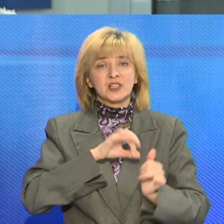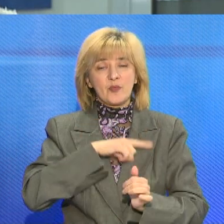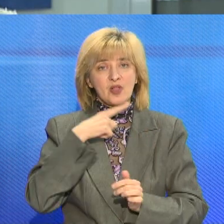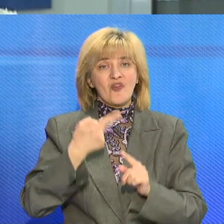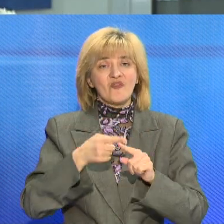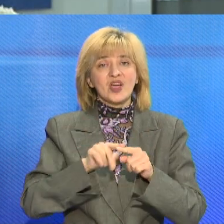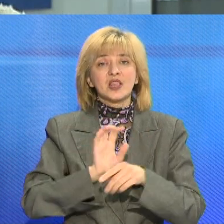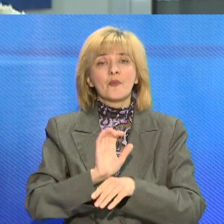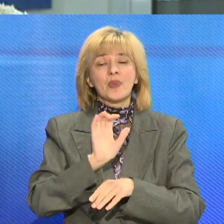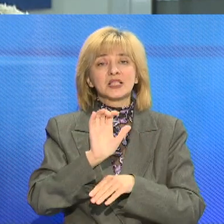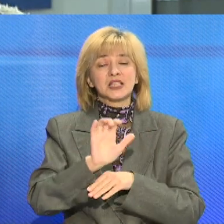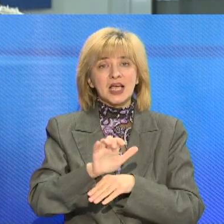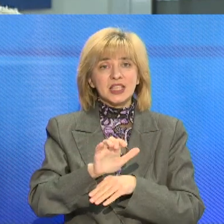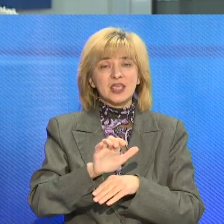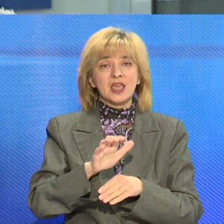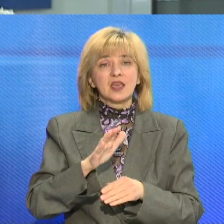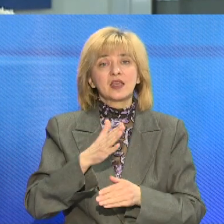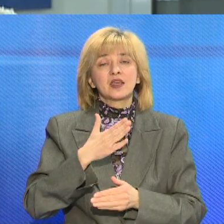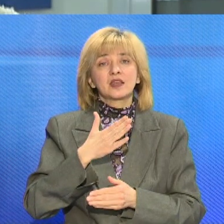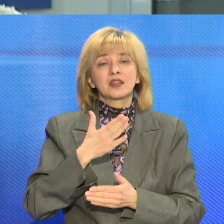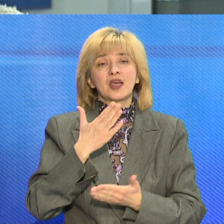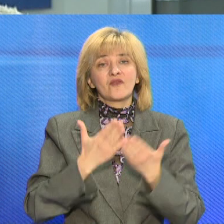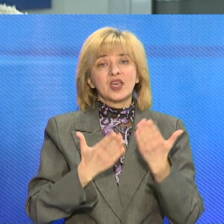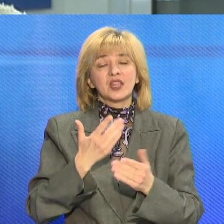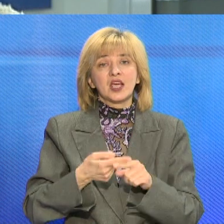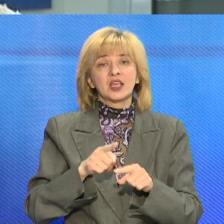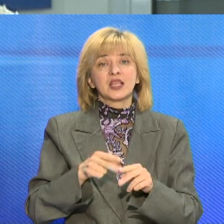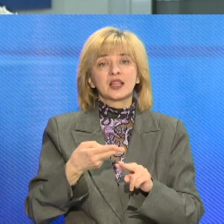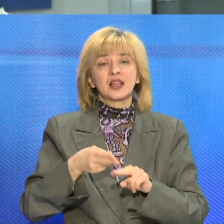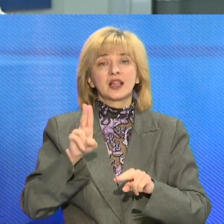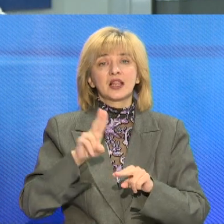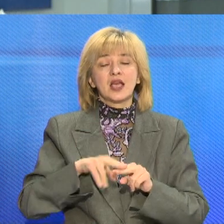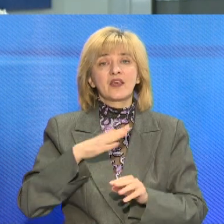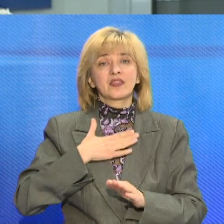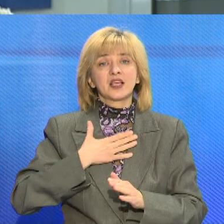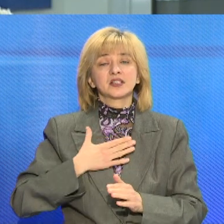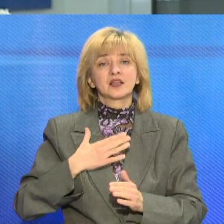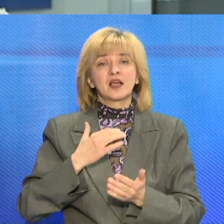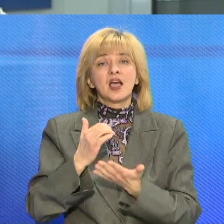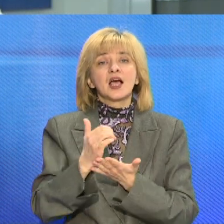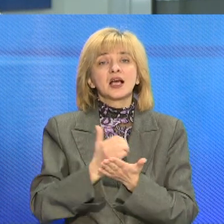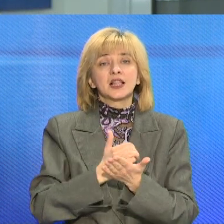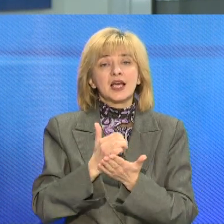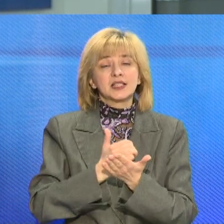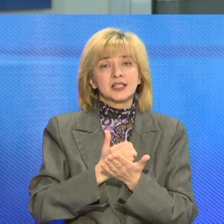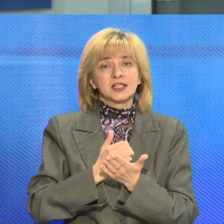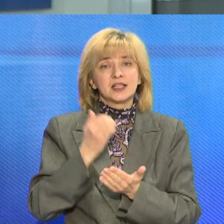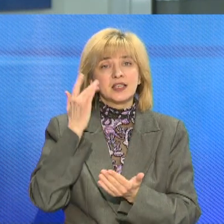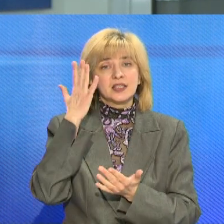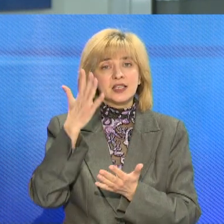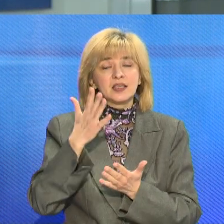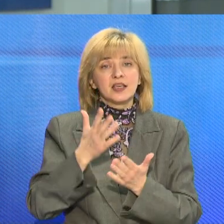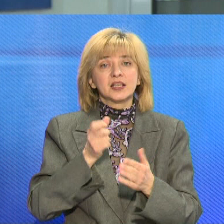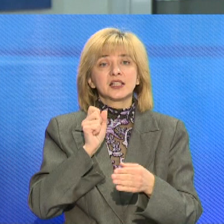сказал в послании, наверное, это для нас кладезь идей, стратегических